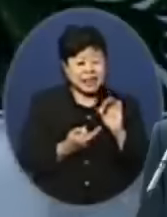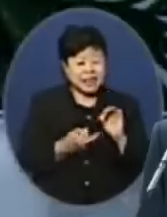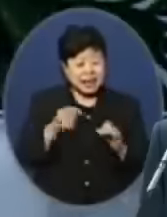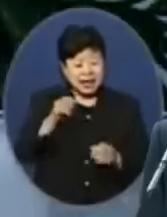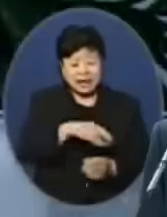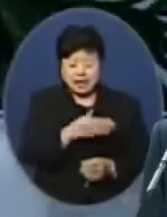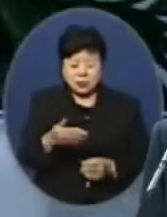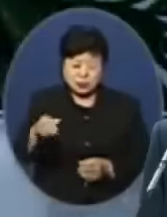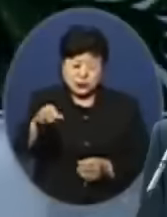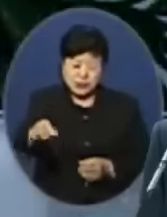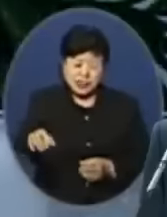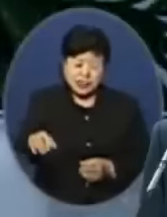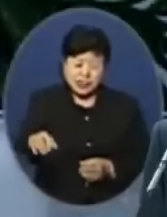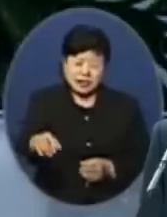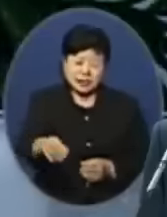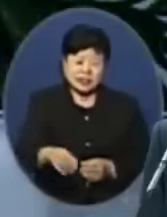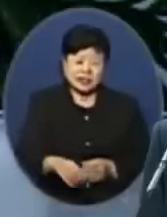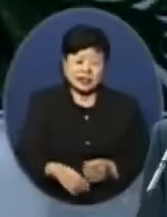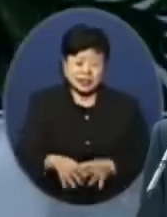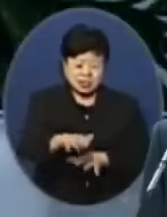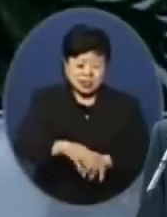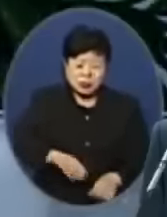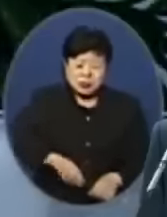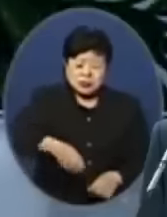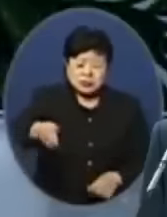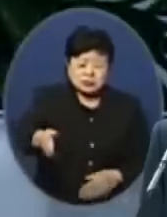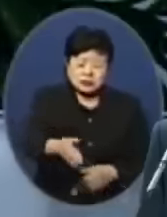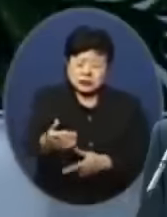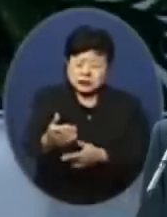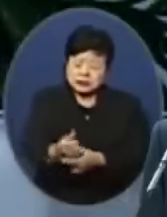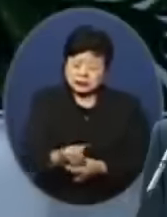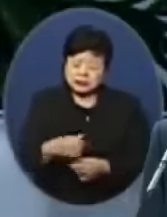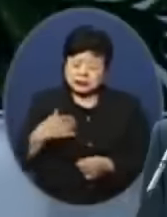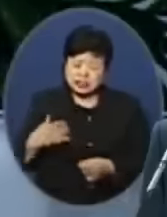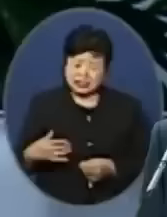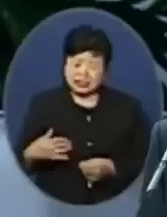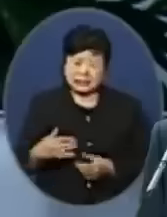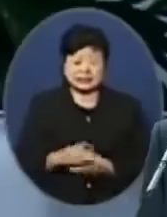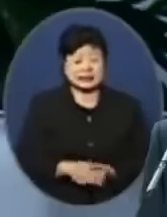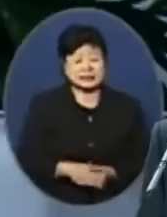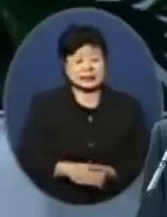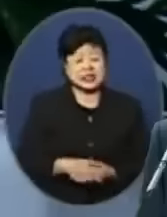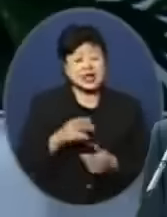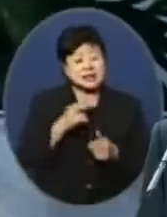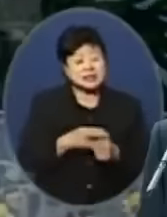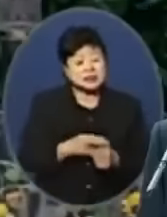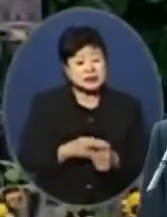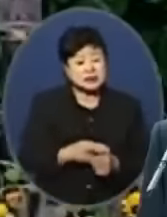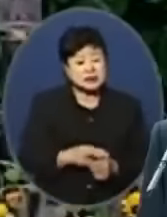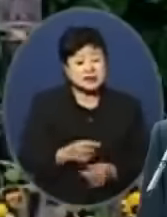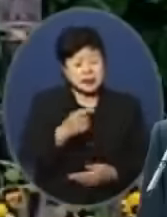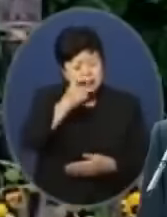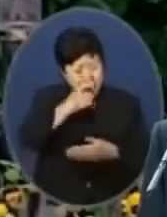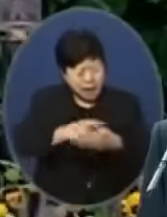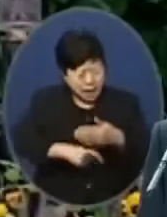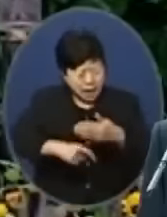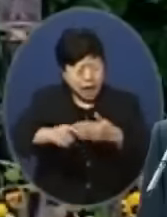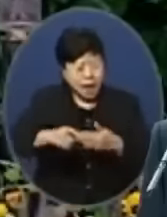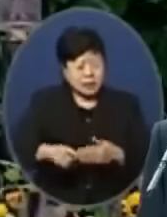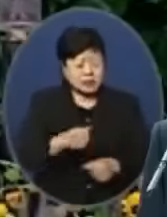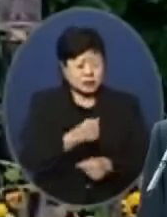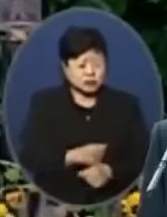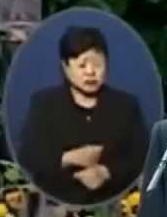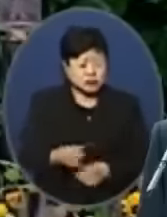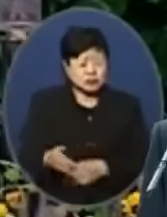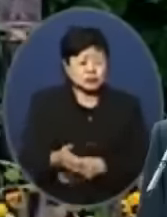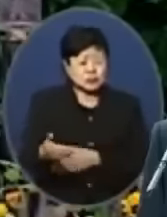갈릴리 호수에 해변가에 그물 던져서 물고기가 잡히지 않습니다. 선생님, 우리들이 밤이 맞도록 수고하였을 때